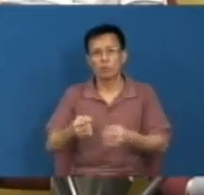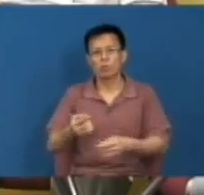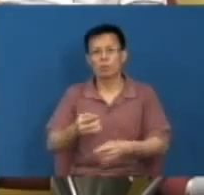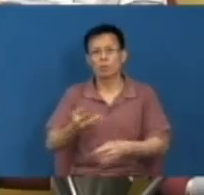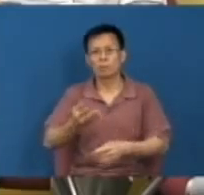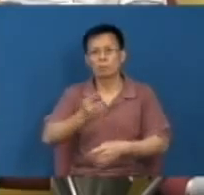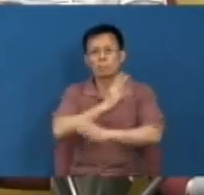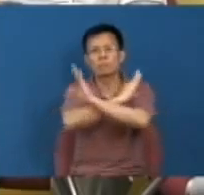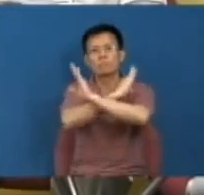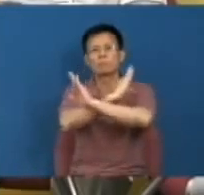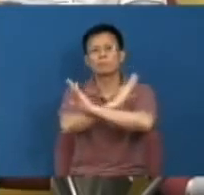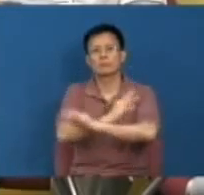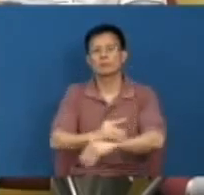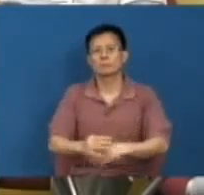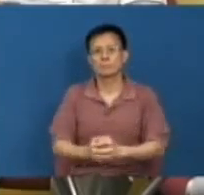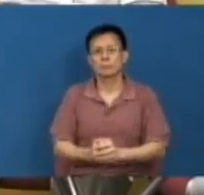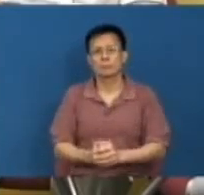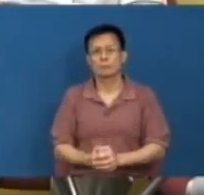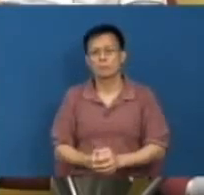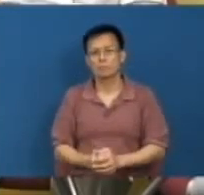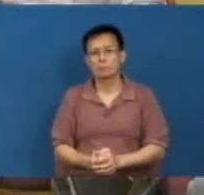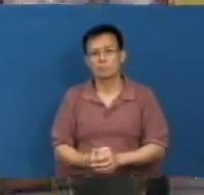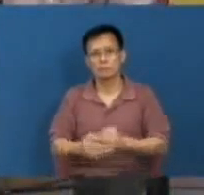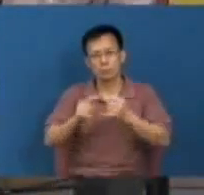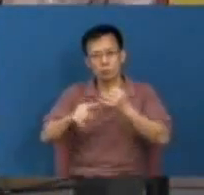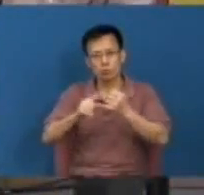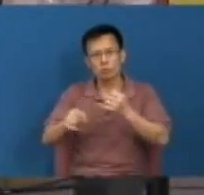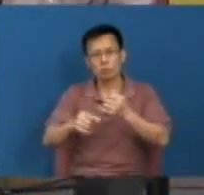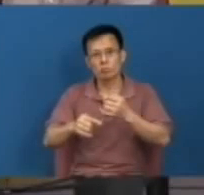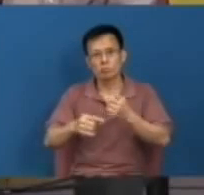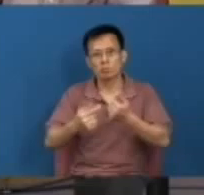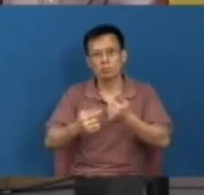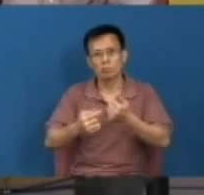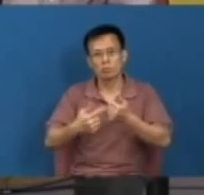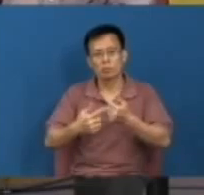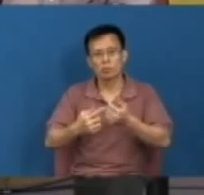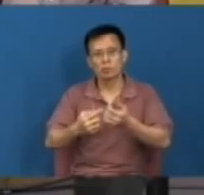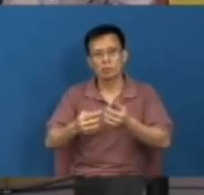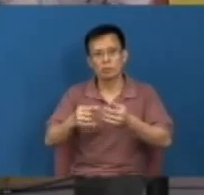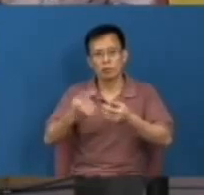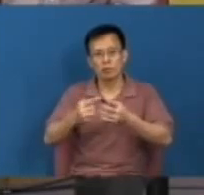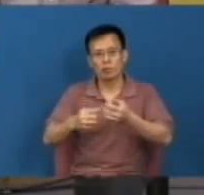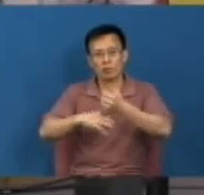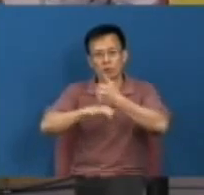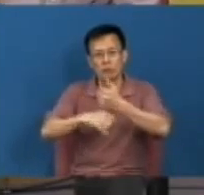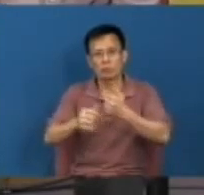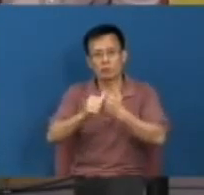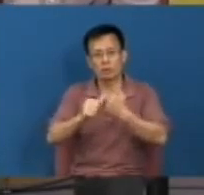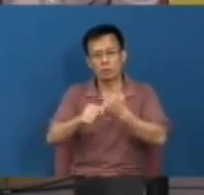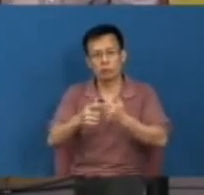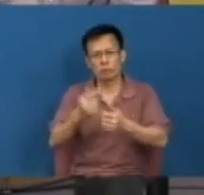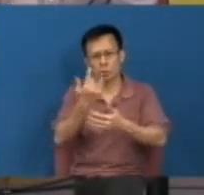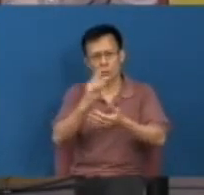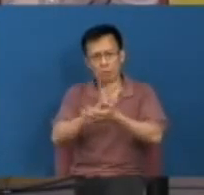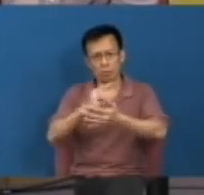再同佢講啦。再同佢講 嗰個最後，譬如馮議員同你出面嘅時候咧，係幾時候啊？係幾多年前啊？係